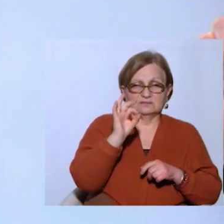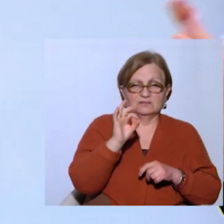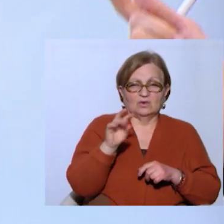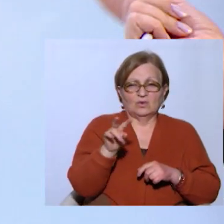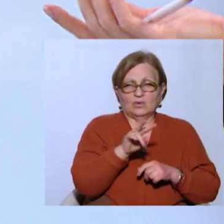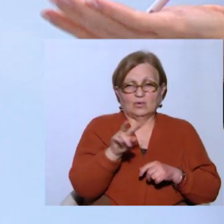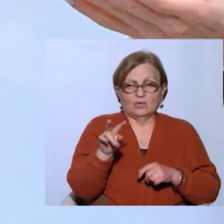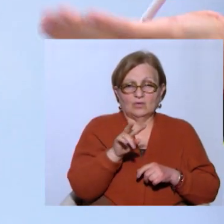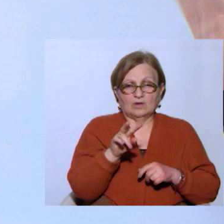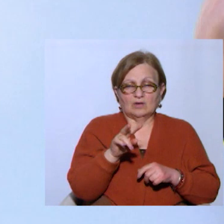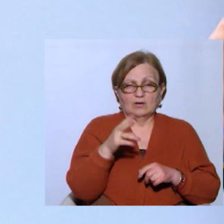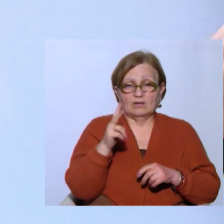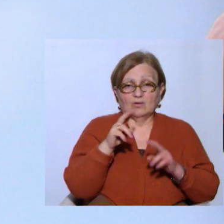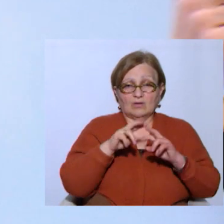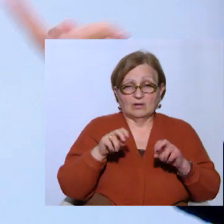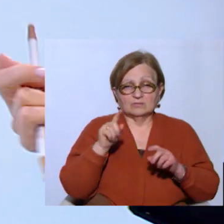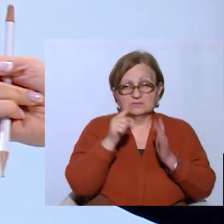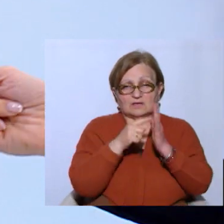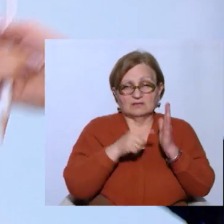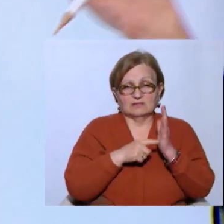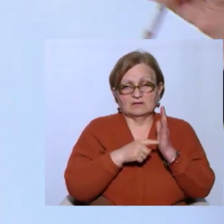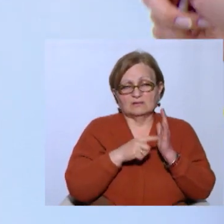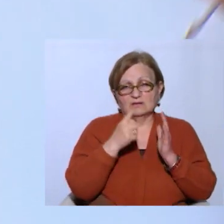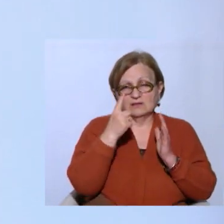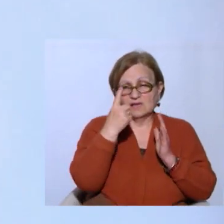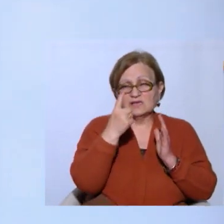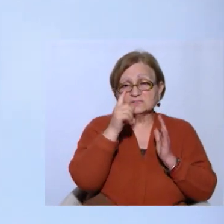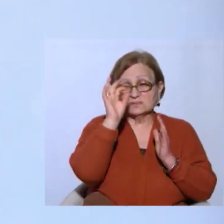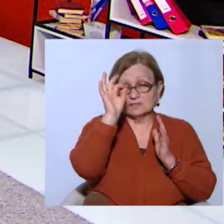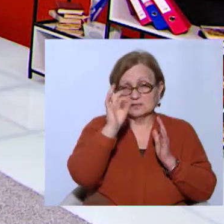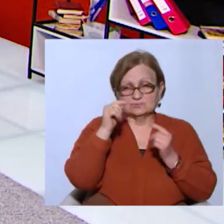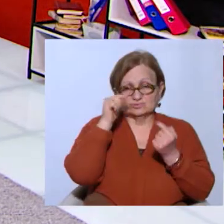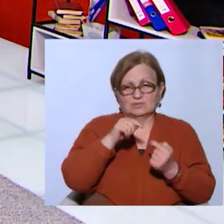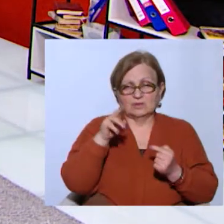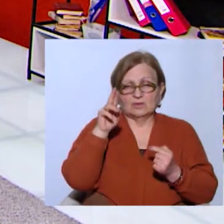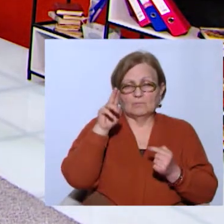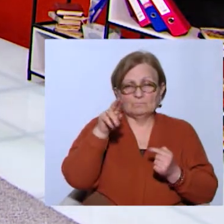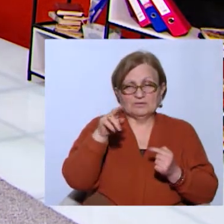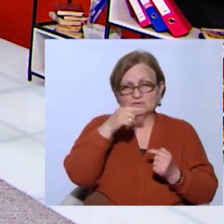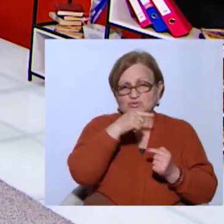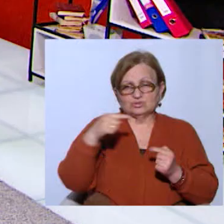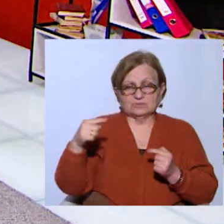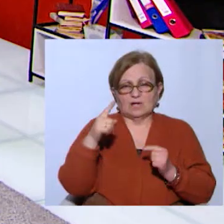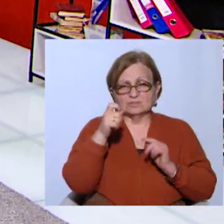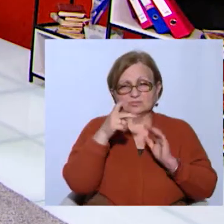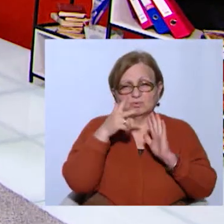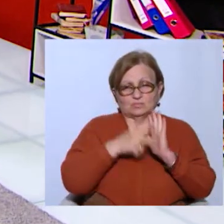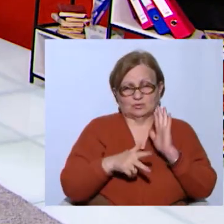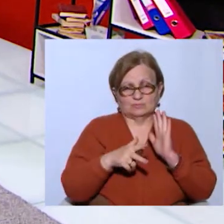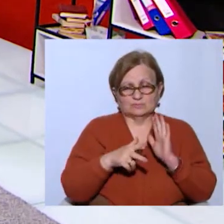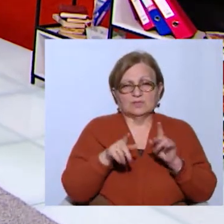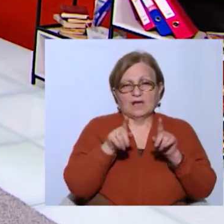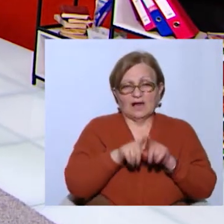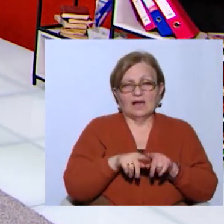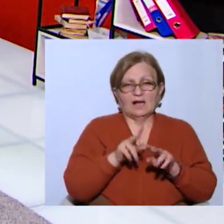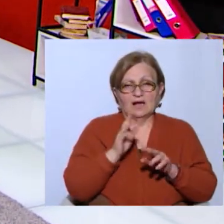2ვე მხარე რო გავყოთ 180 გრადუს, 1 გრადის შეესაბამება π შეფარდებული 180 რადიანთან და ასე შემდეგ.